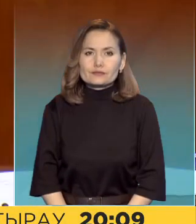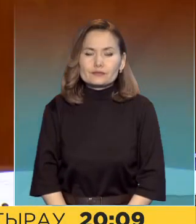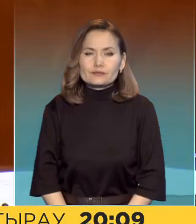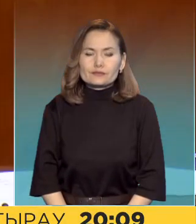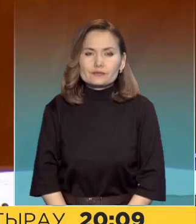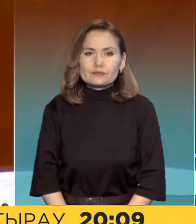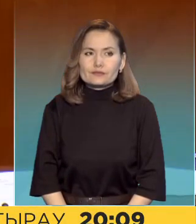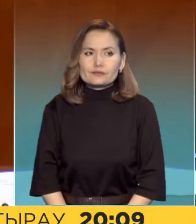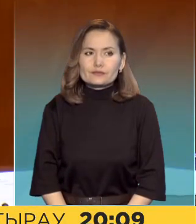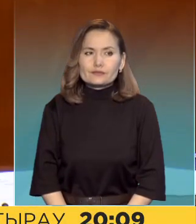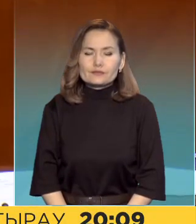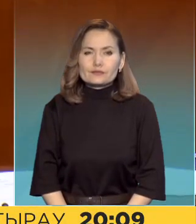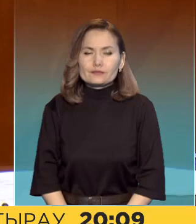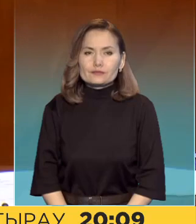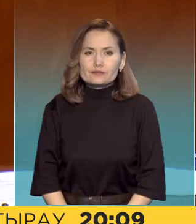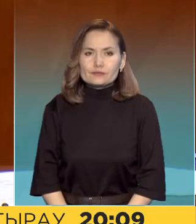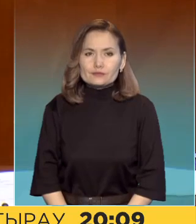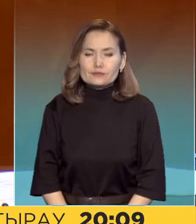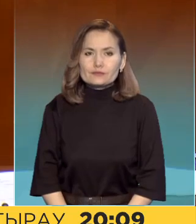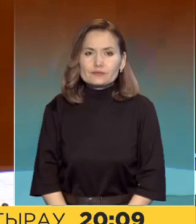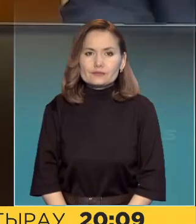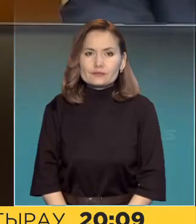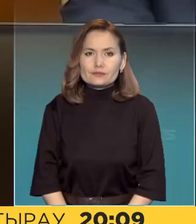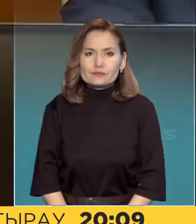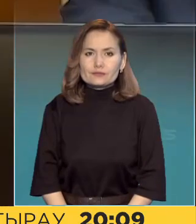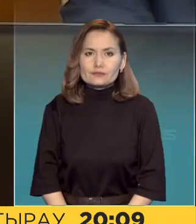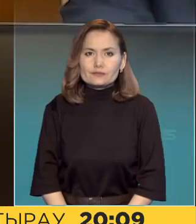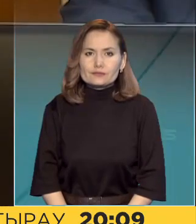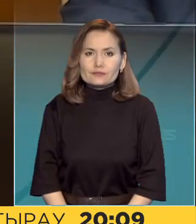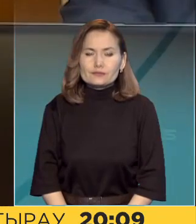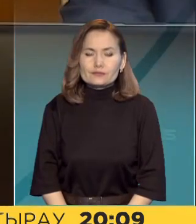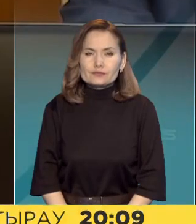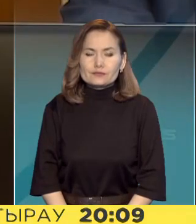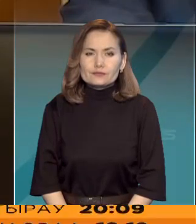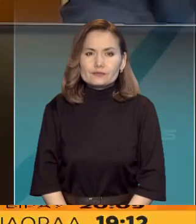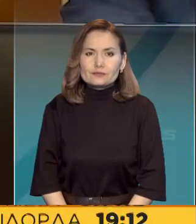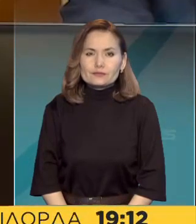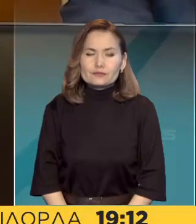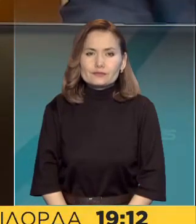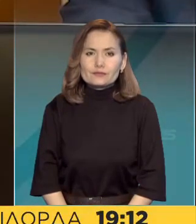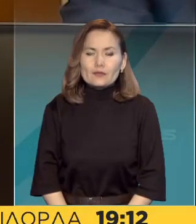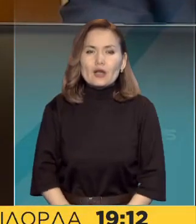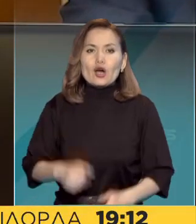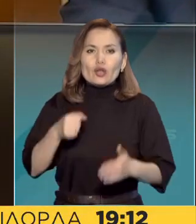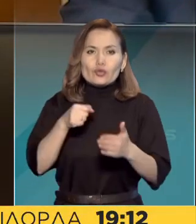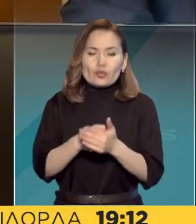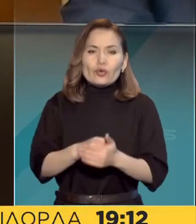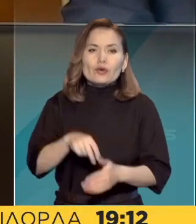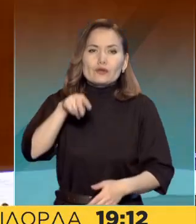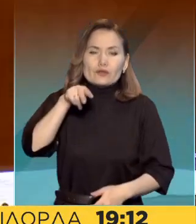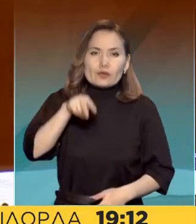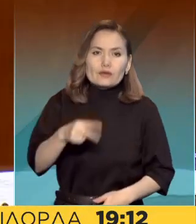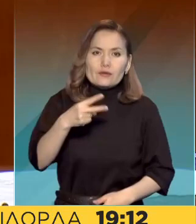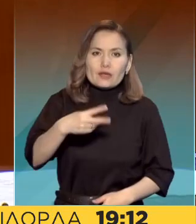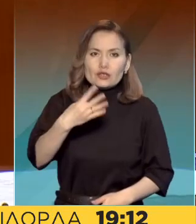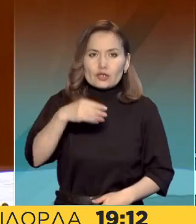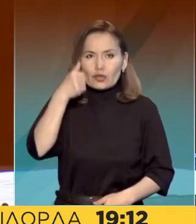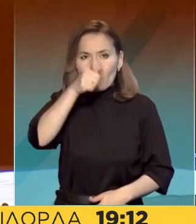интернетом. 2024 или 2124 год? Да-да, я так грустно шучу, потому что мы